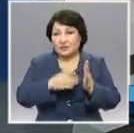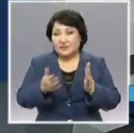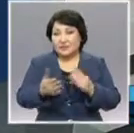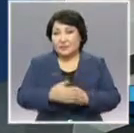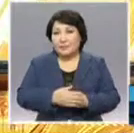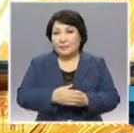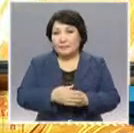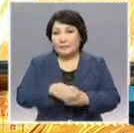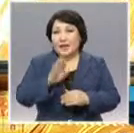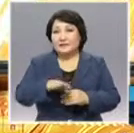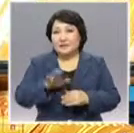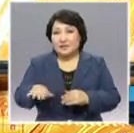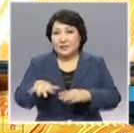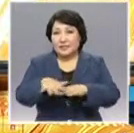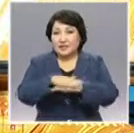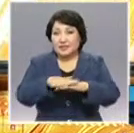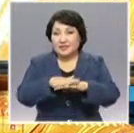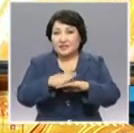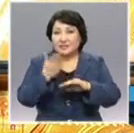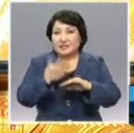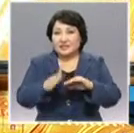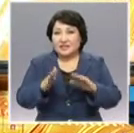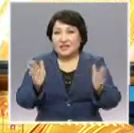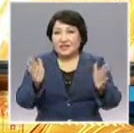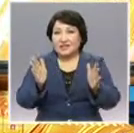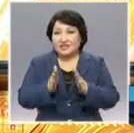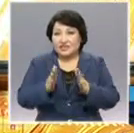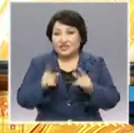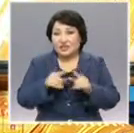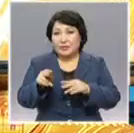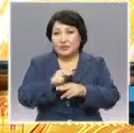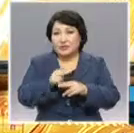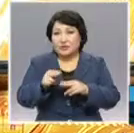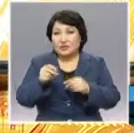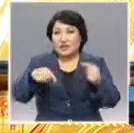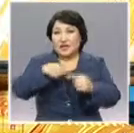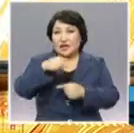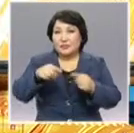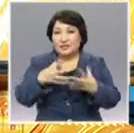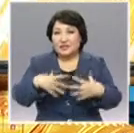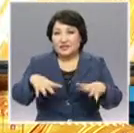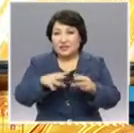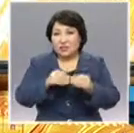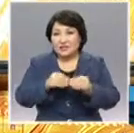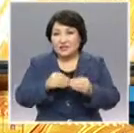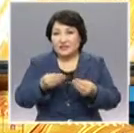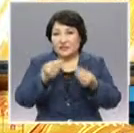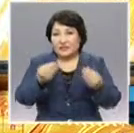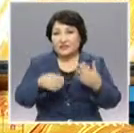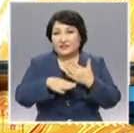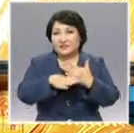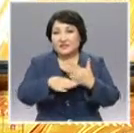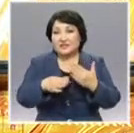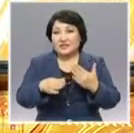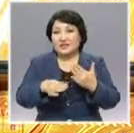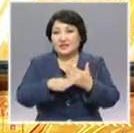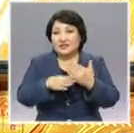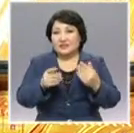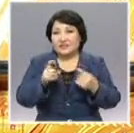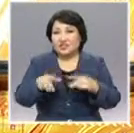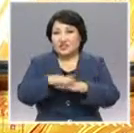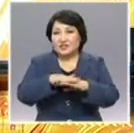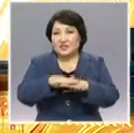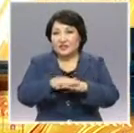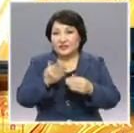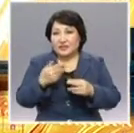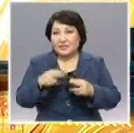мы частично сейчас ремонтируем. Это бизнес-сообщество нашего района оказывает содействие жителям. Но мы в этом году в